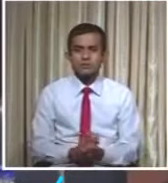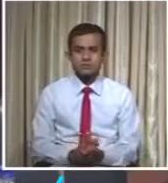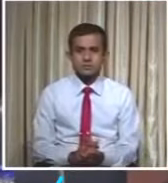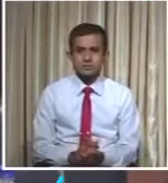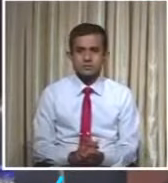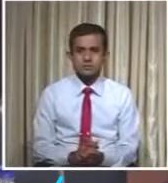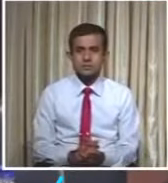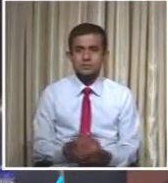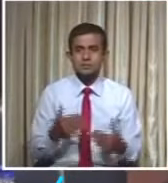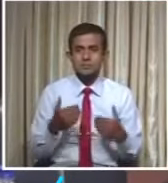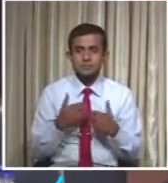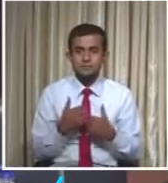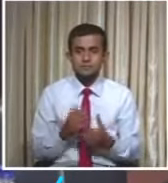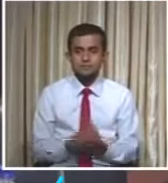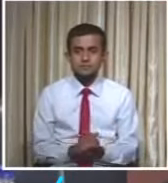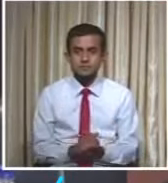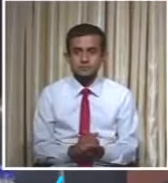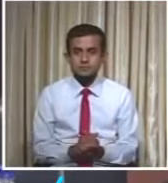අපි